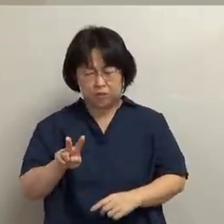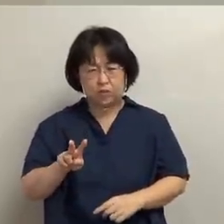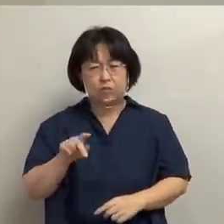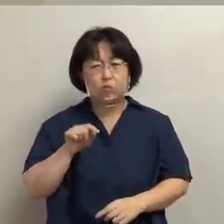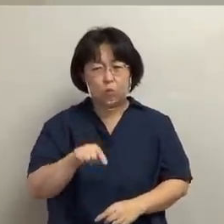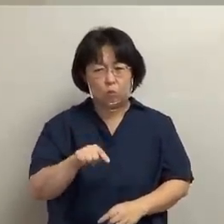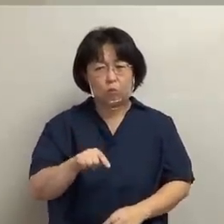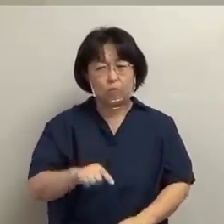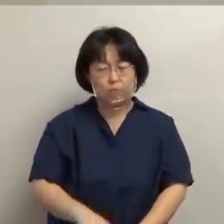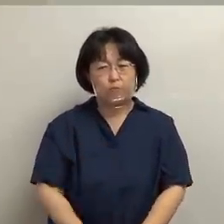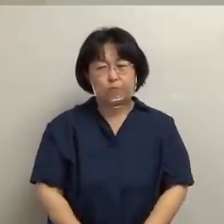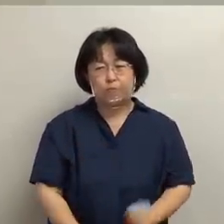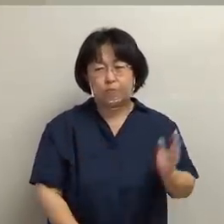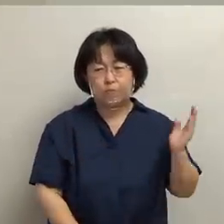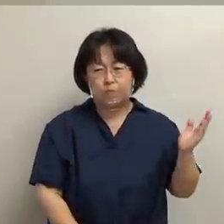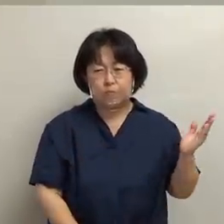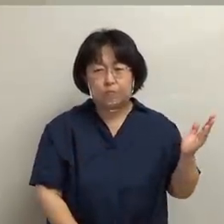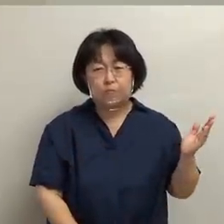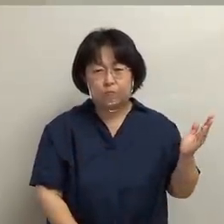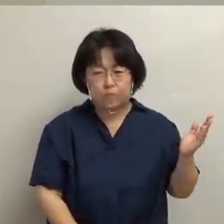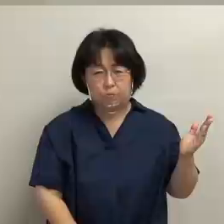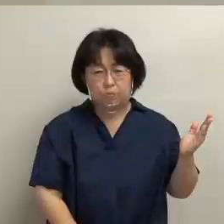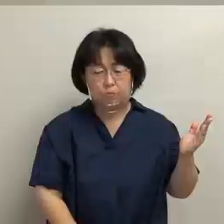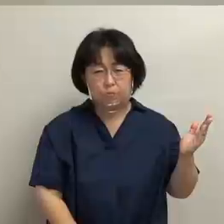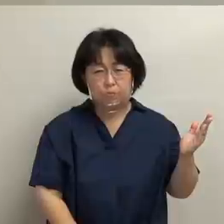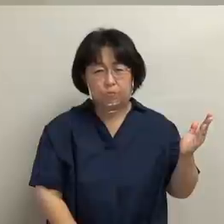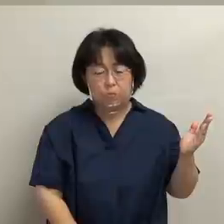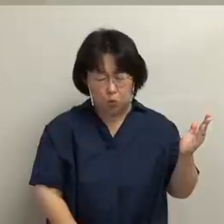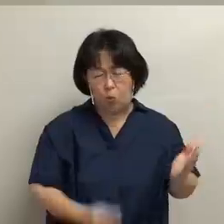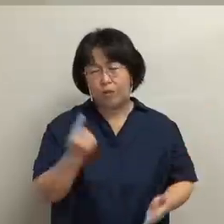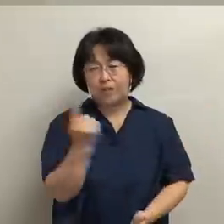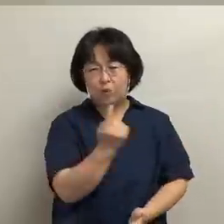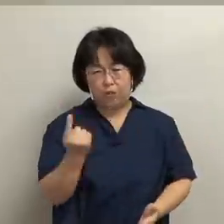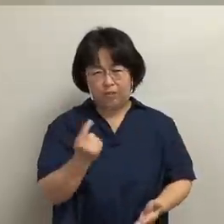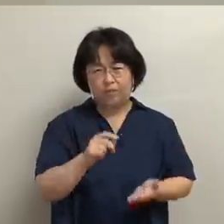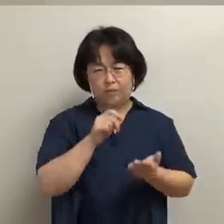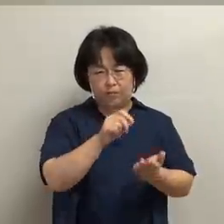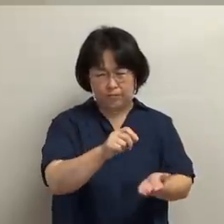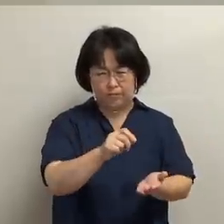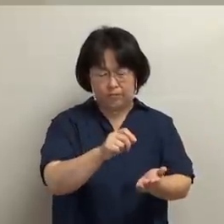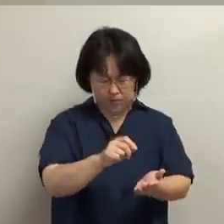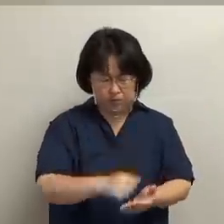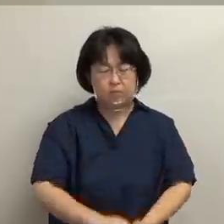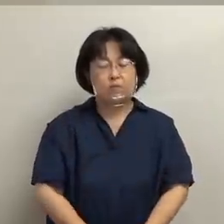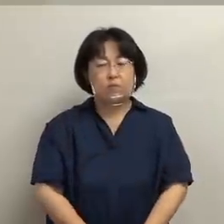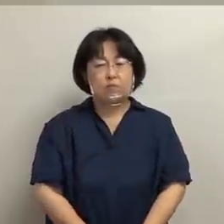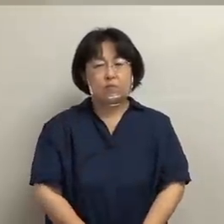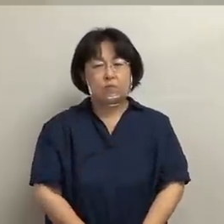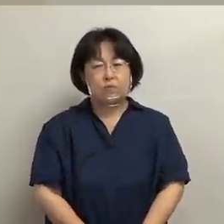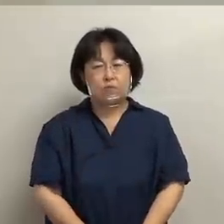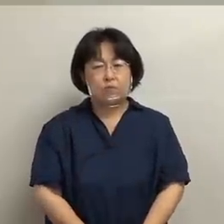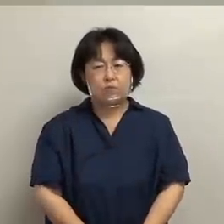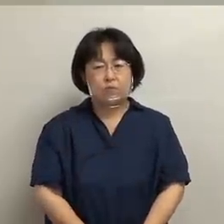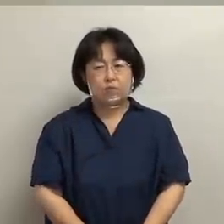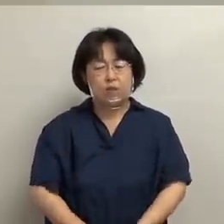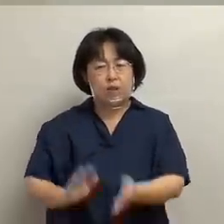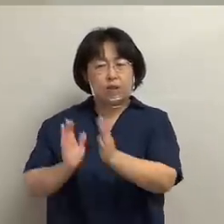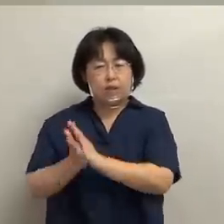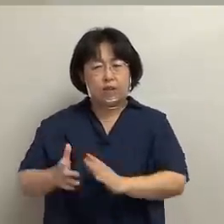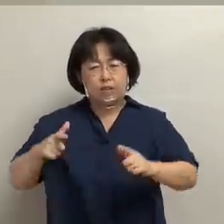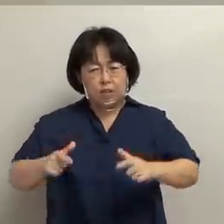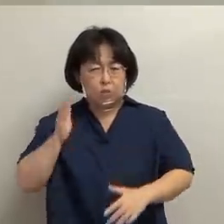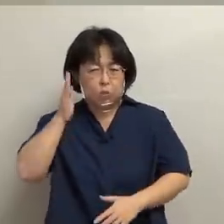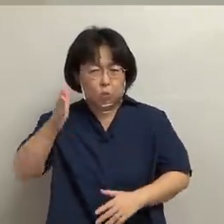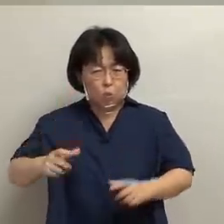ねイメージですけどもv とこれ1名様100名の方々に県内旅行券5万円